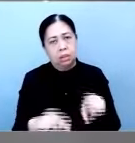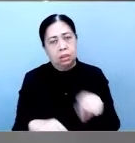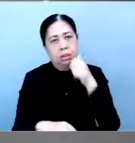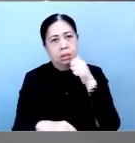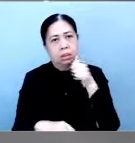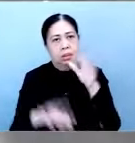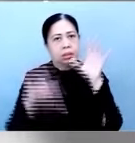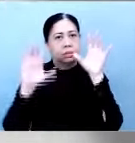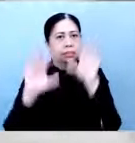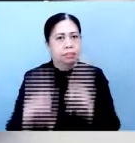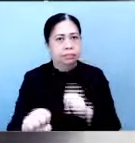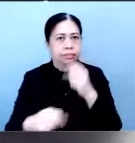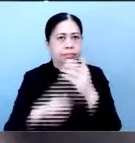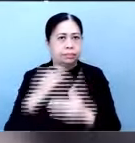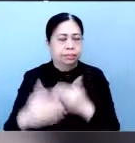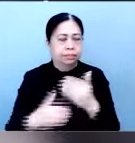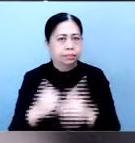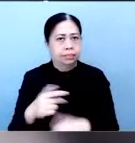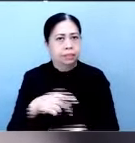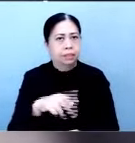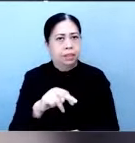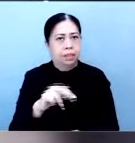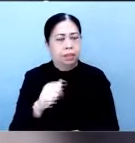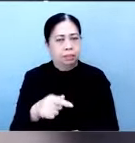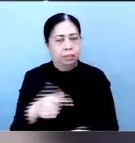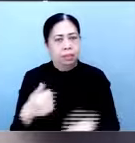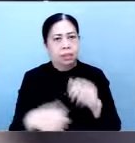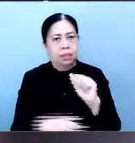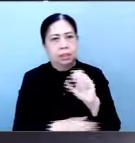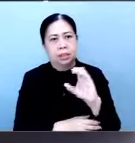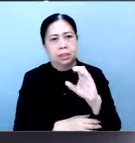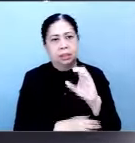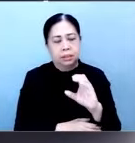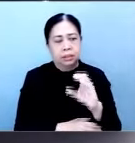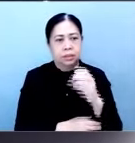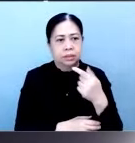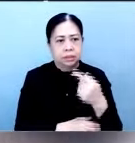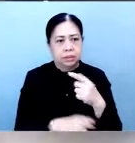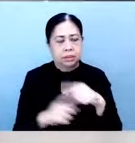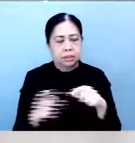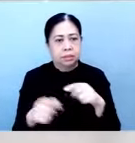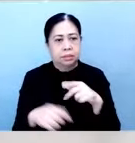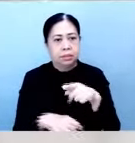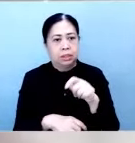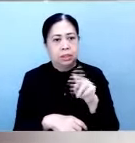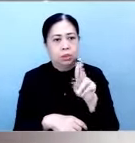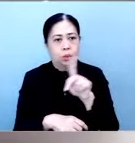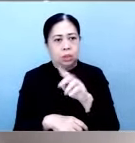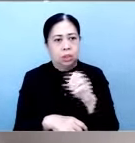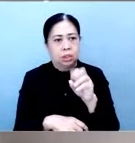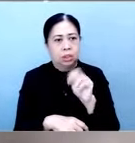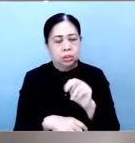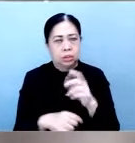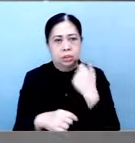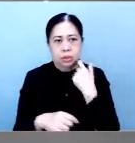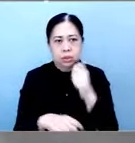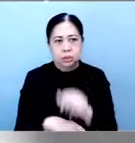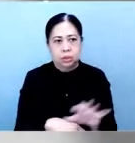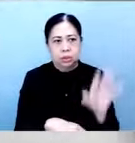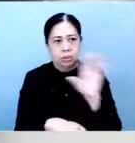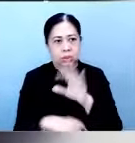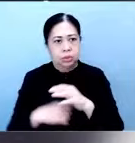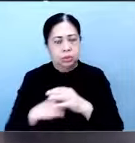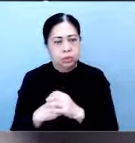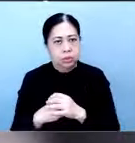ng mahuli sa entrapment operation ng PNP anti-cyber crime group sa Barangay tagumpay puit tuason Boulevard Quezon City kaninang umaga